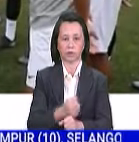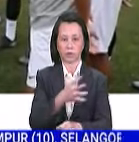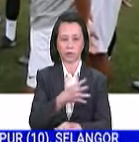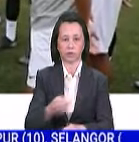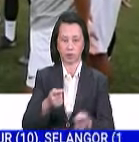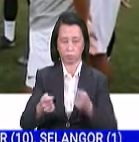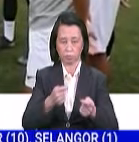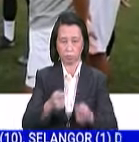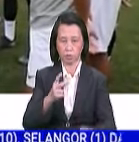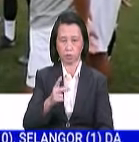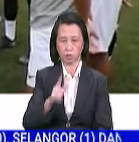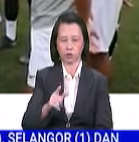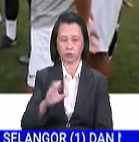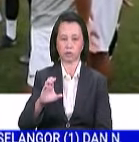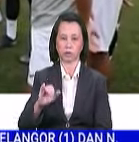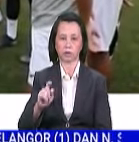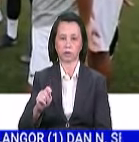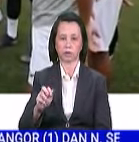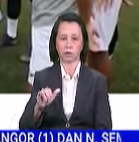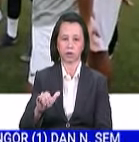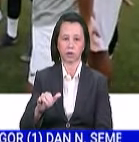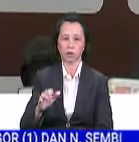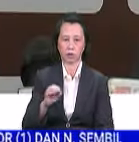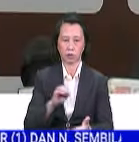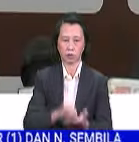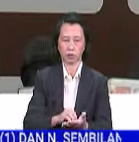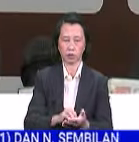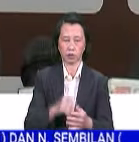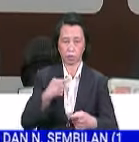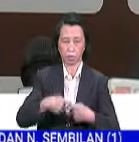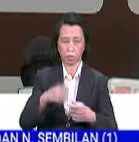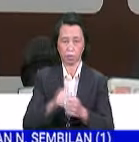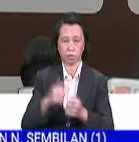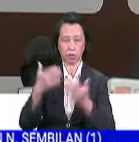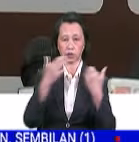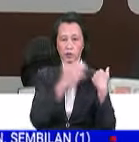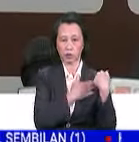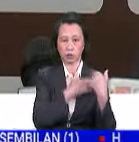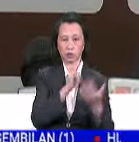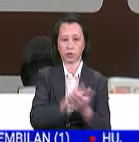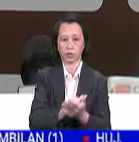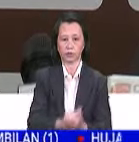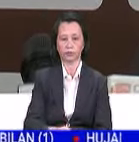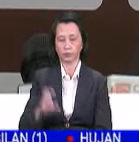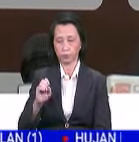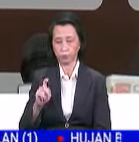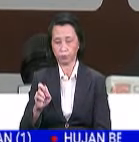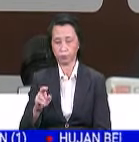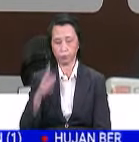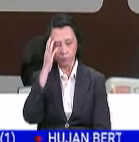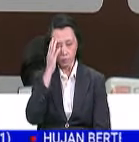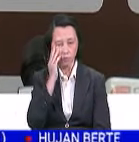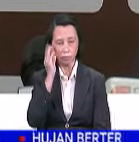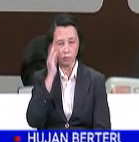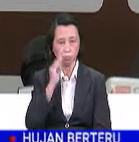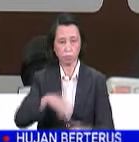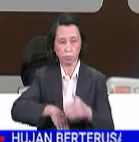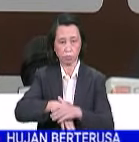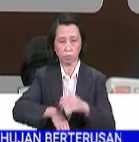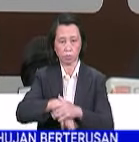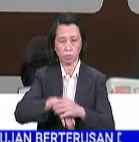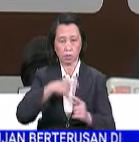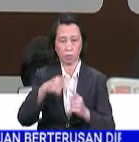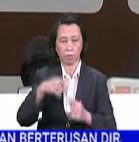dan pengendali KLCTFC Boyan Hodak dikaitkan dengan jawatan itu. O'Donnell mempunyai pengalaman luas dalam bola sepak